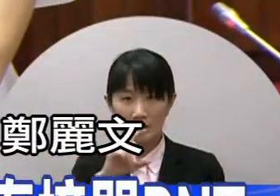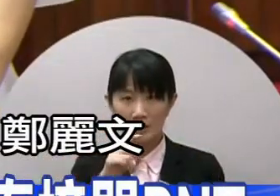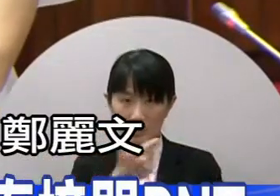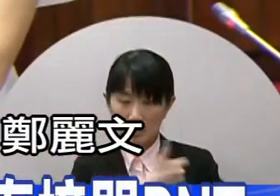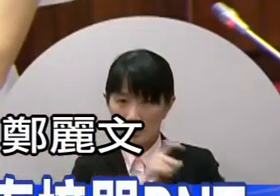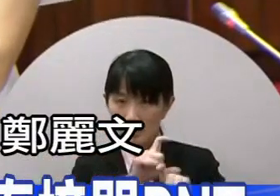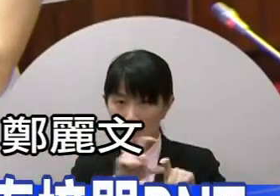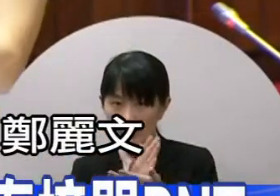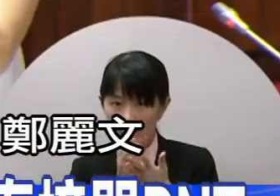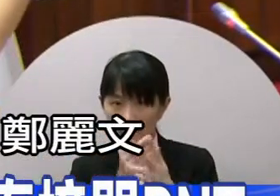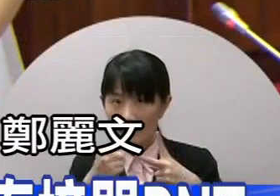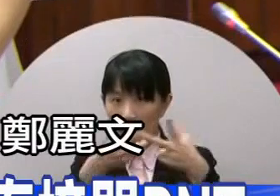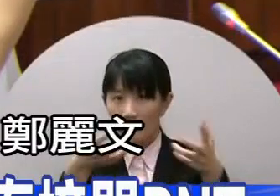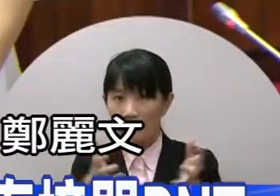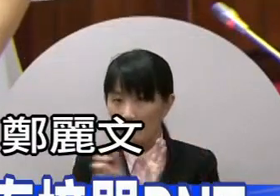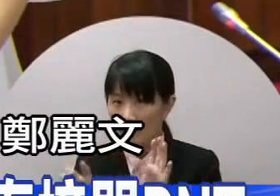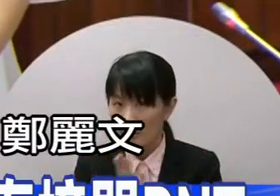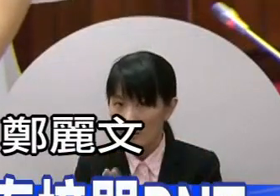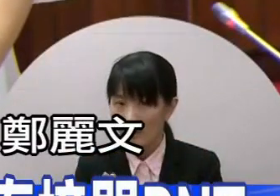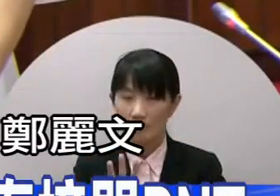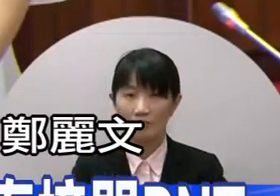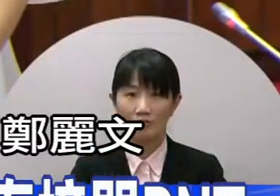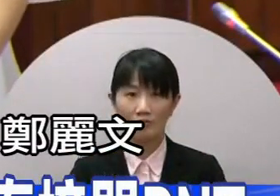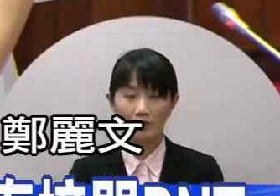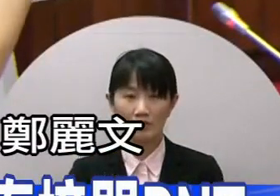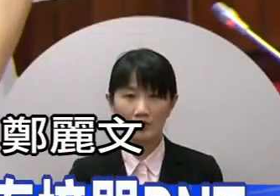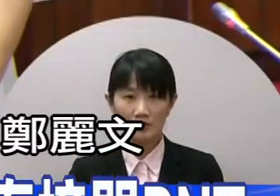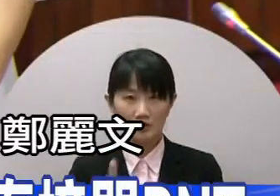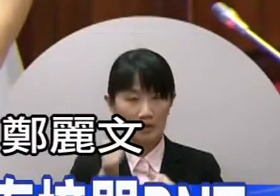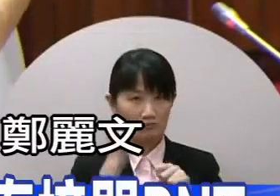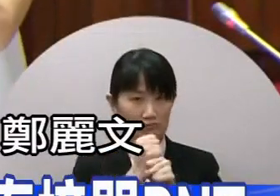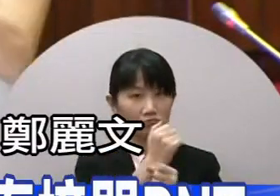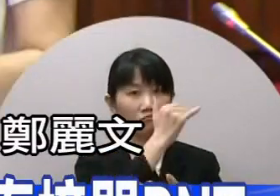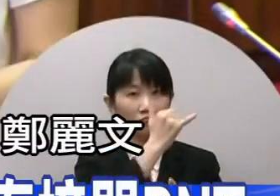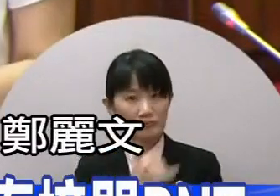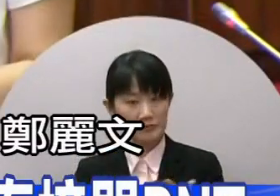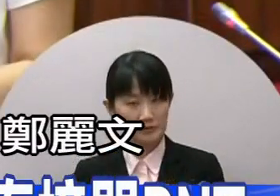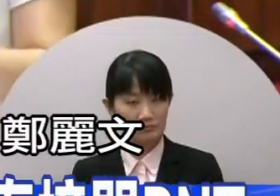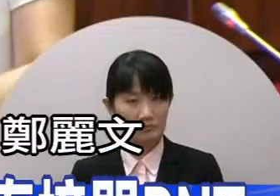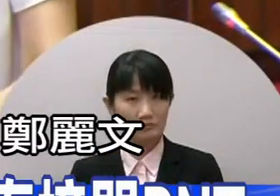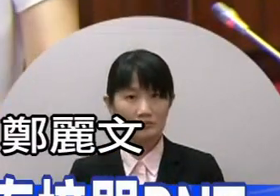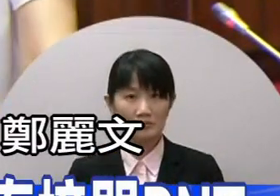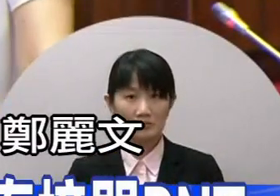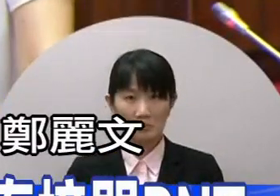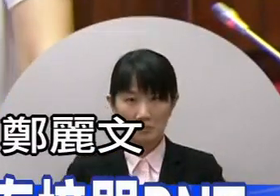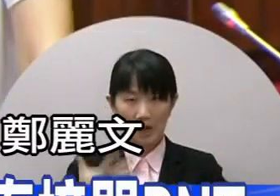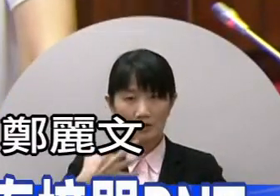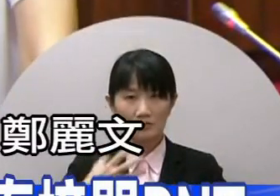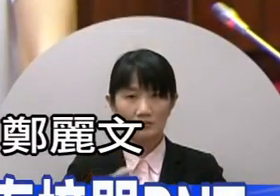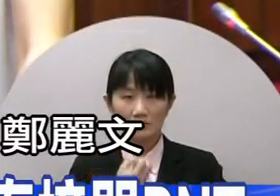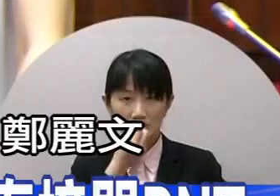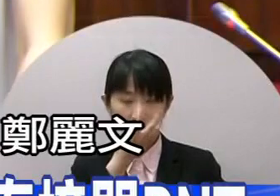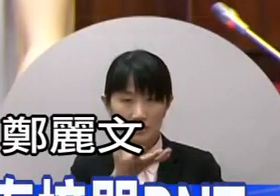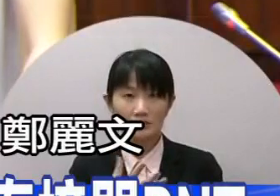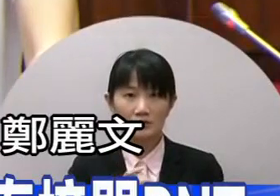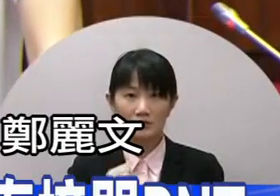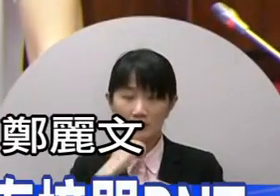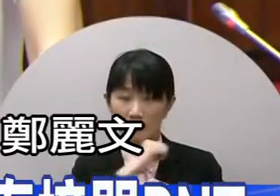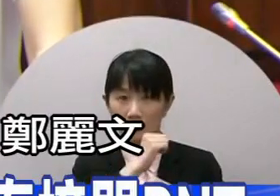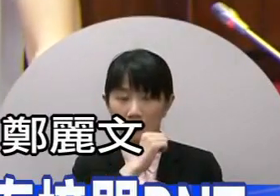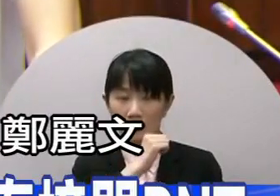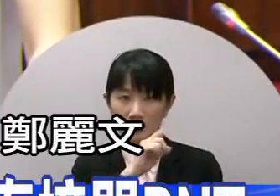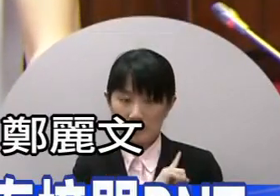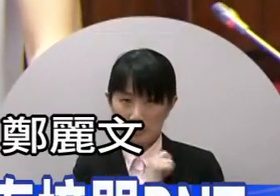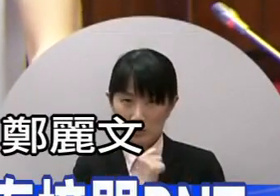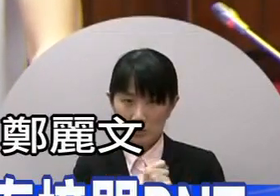会的成员，他悍然的辞去了这个位置，跳出来公开说国产疫苗七月绝